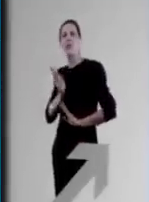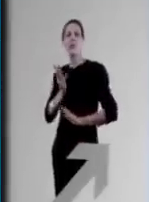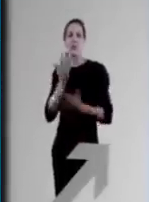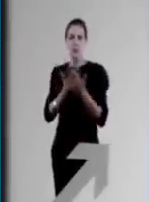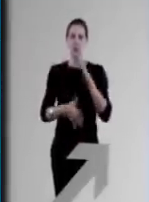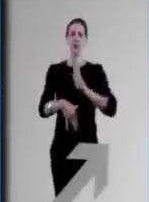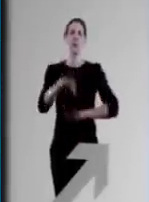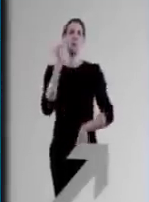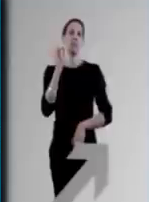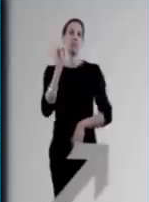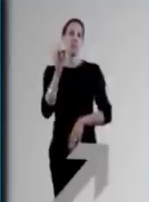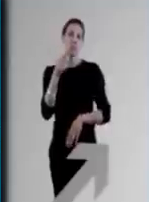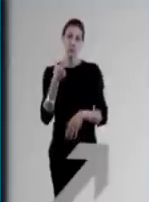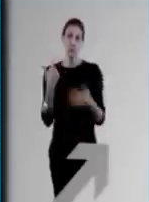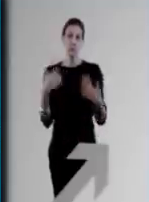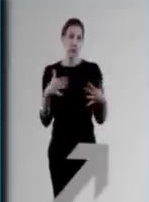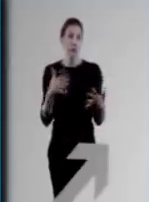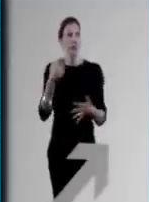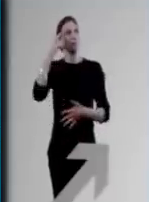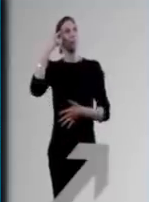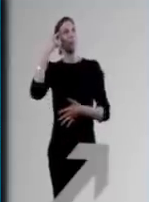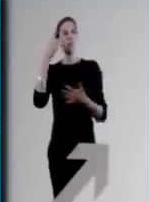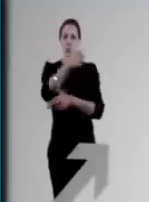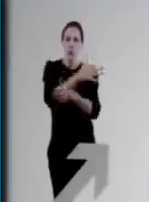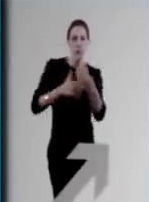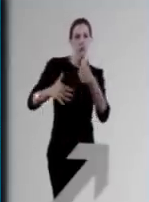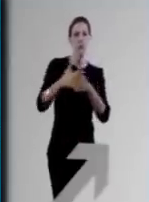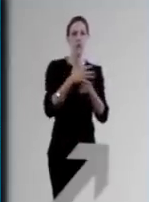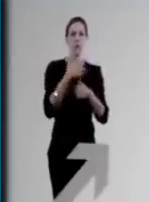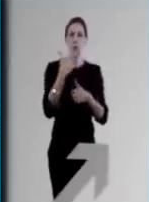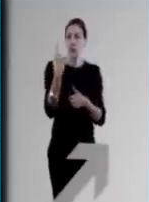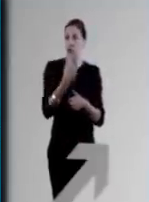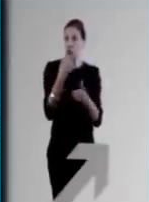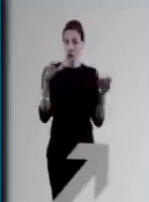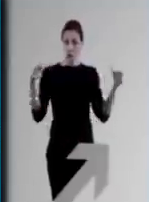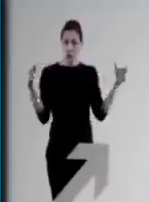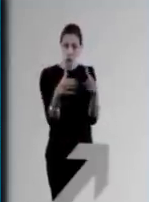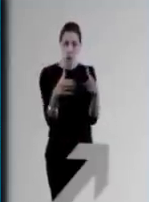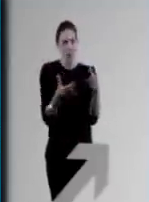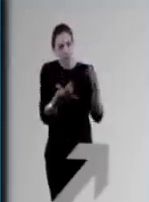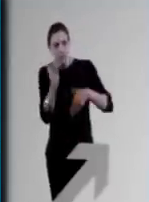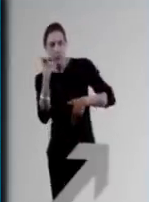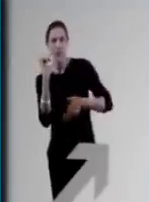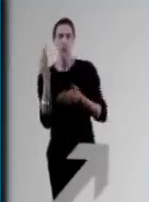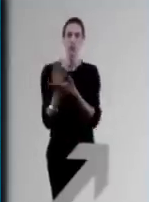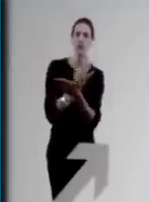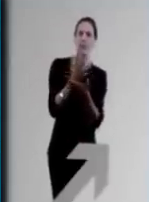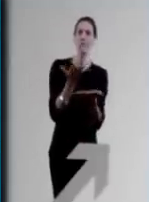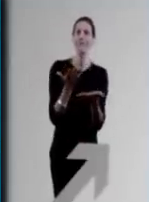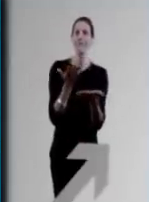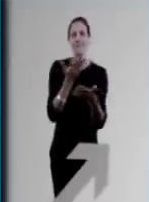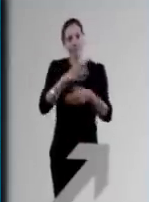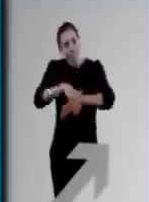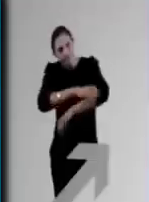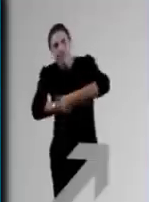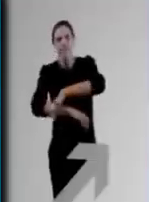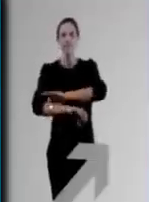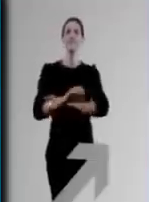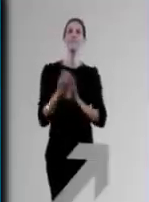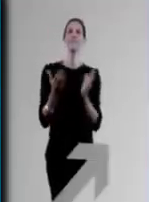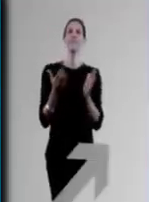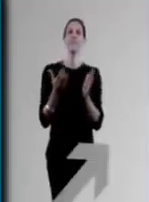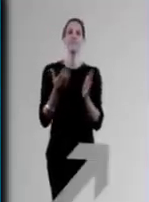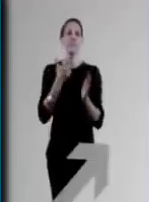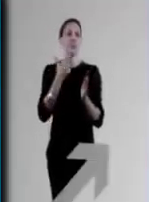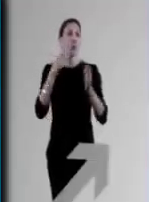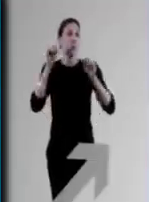plusieurs. Et c'est un choix. C'est-à-dire déjà, le social, là encore, c'est un groupe qui se lance dans un projet